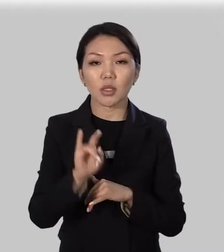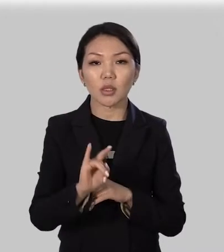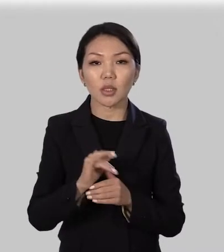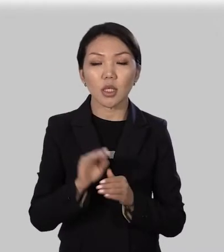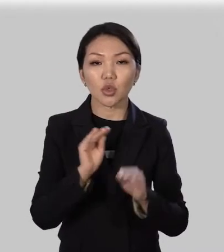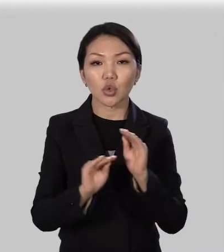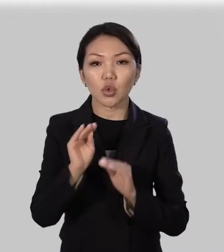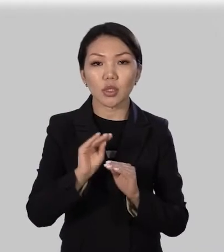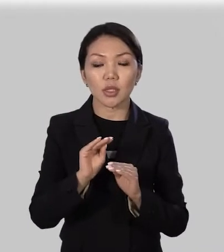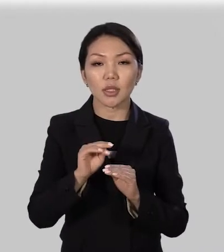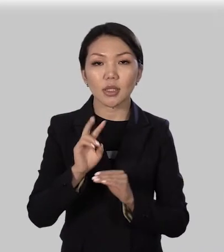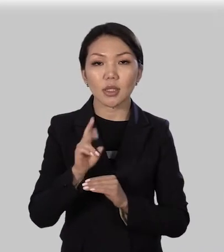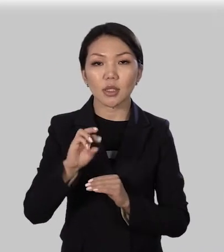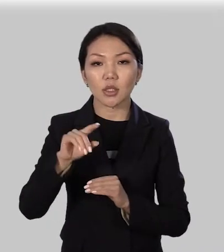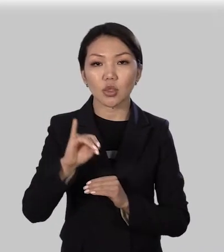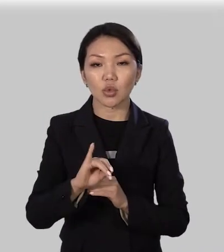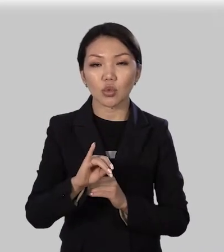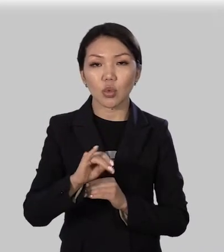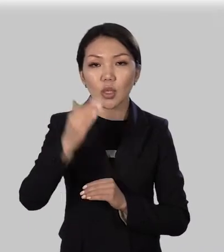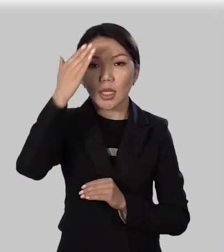кистью талантливого художника.